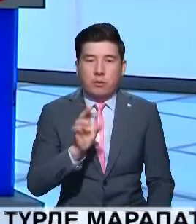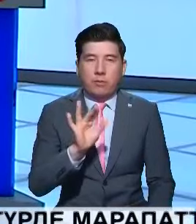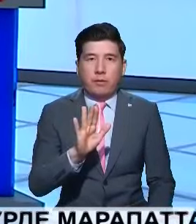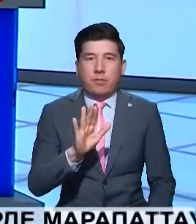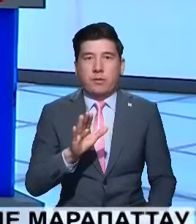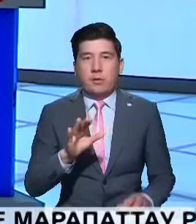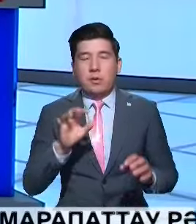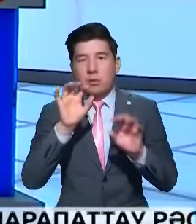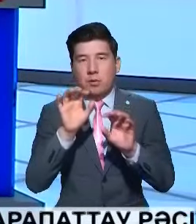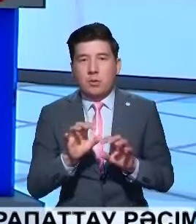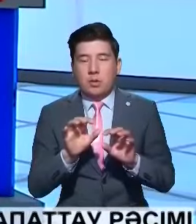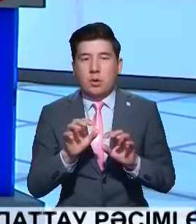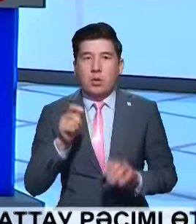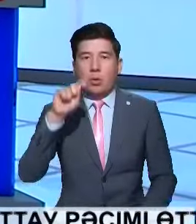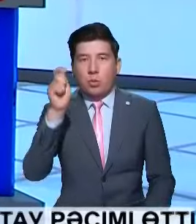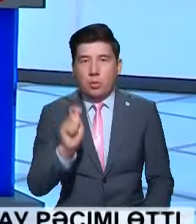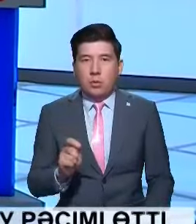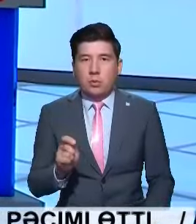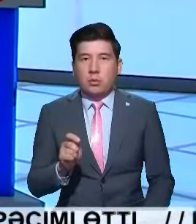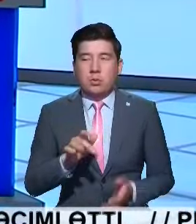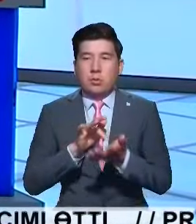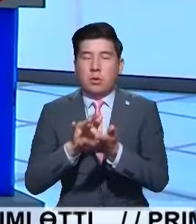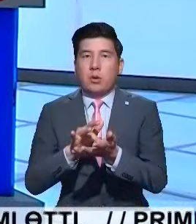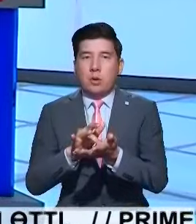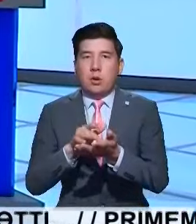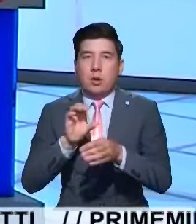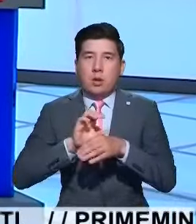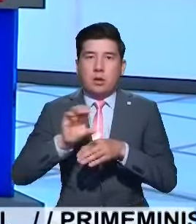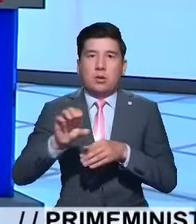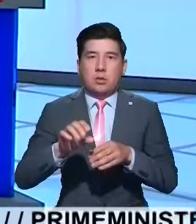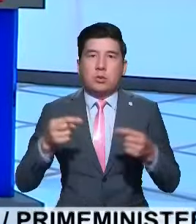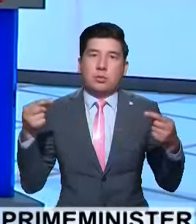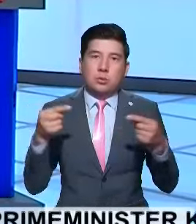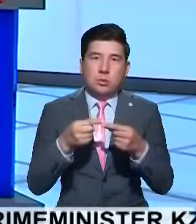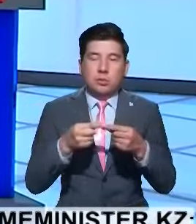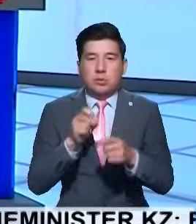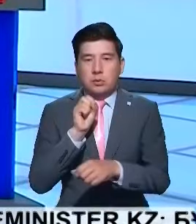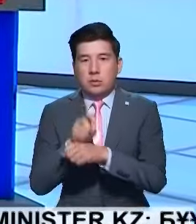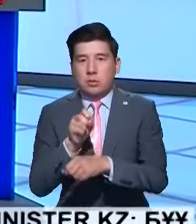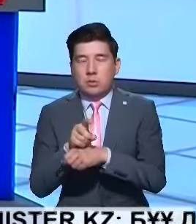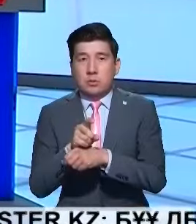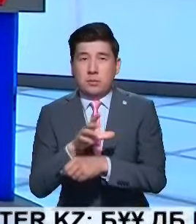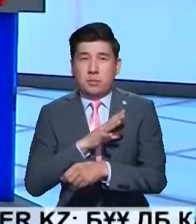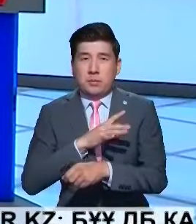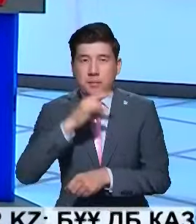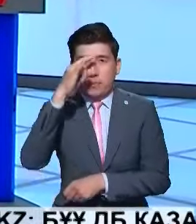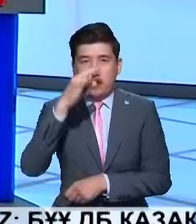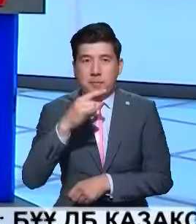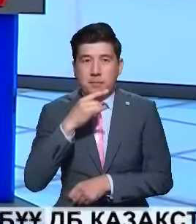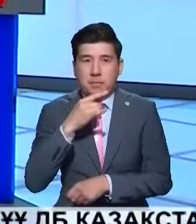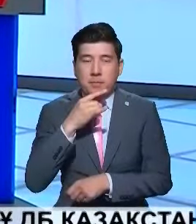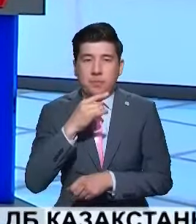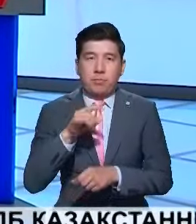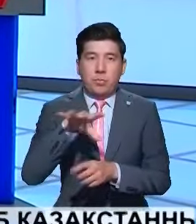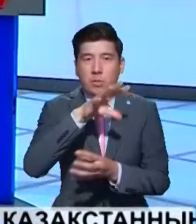органдары арқылы Украина тарапына ресми сұратулар жіберу туралы нақты тапсырма берілген. Қажет болған жағдайда Қазақстанның ресми органдары